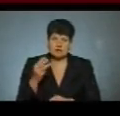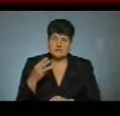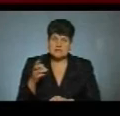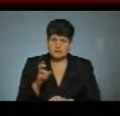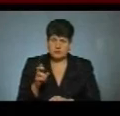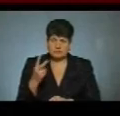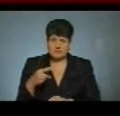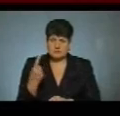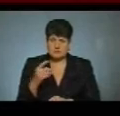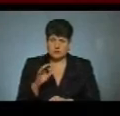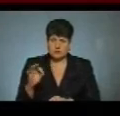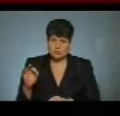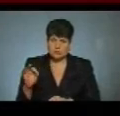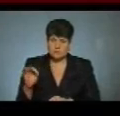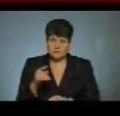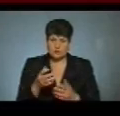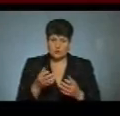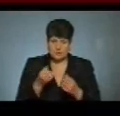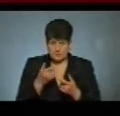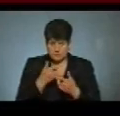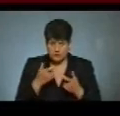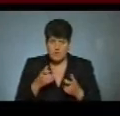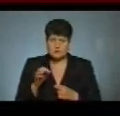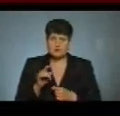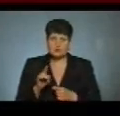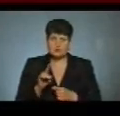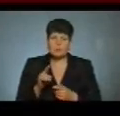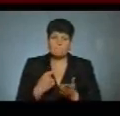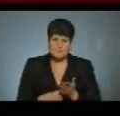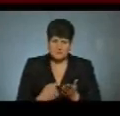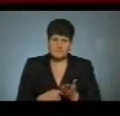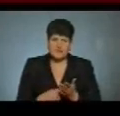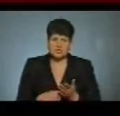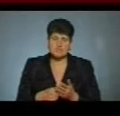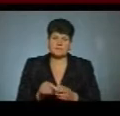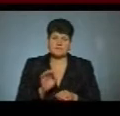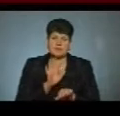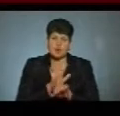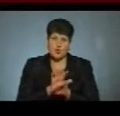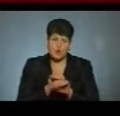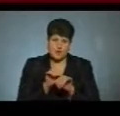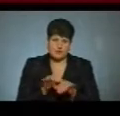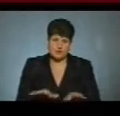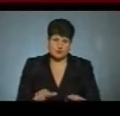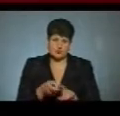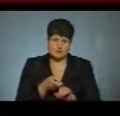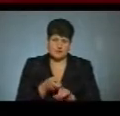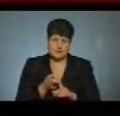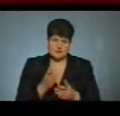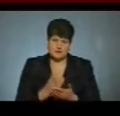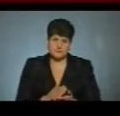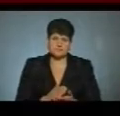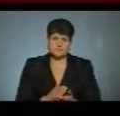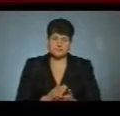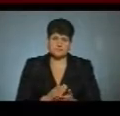о 21:00 годин, ми отримали інформацію про підтвердження зараження його на коронавірусну інфекцію